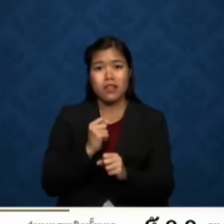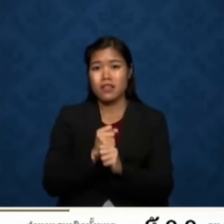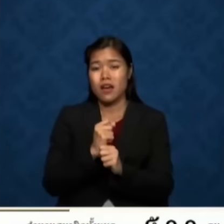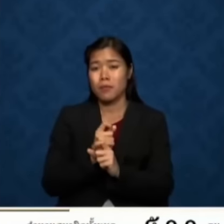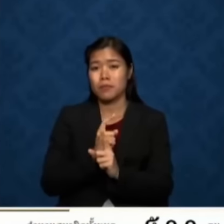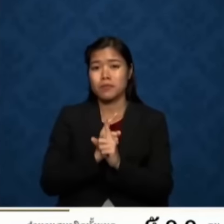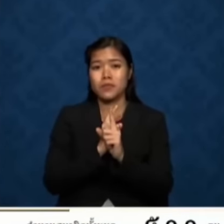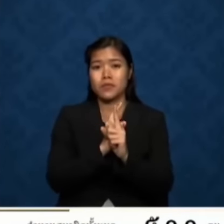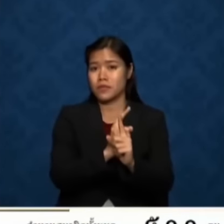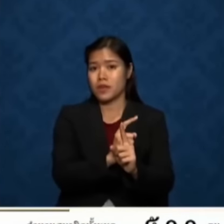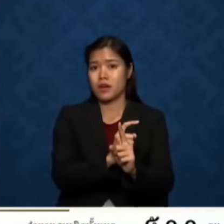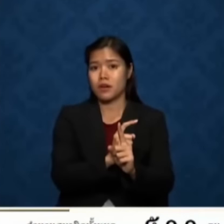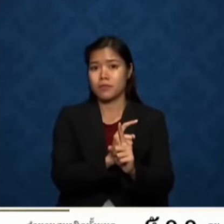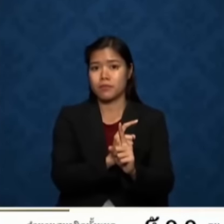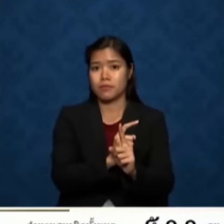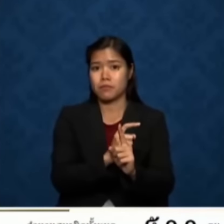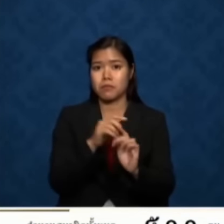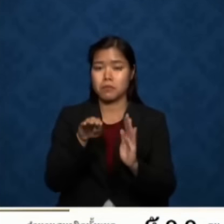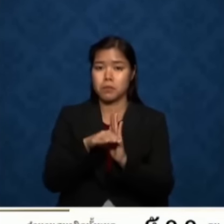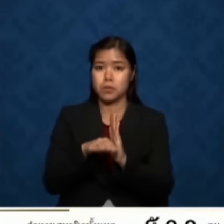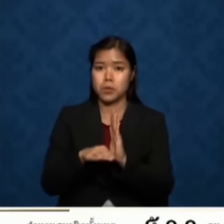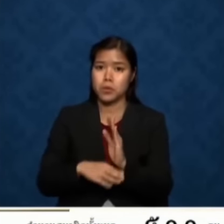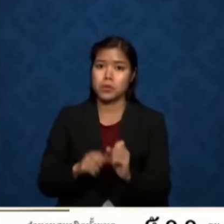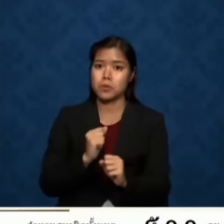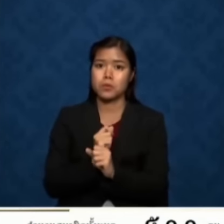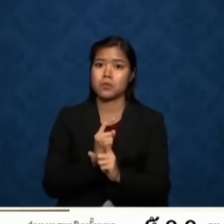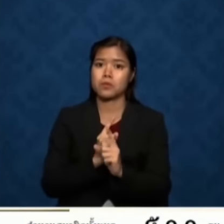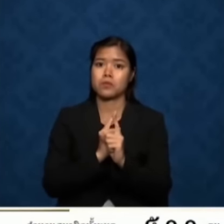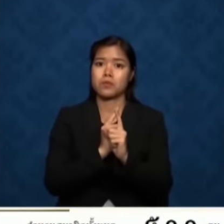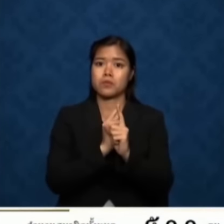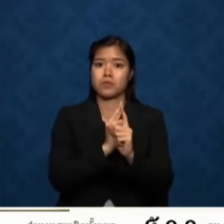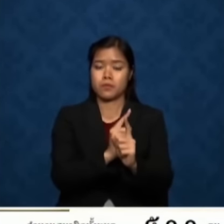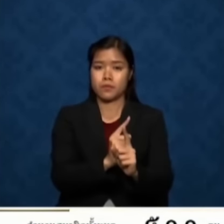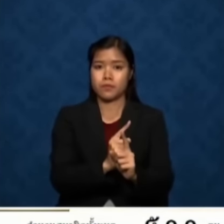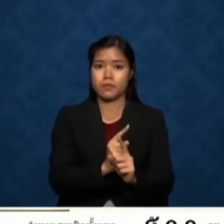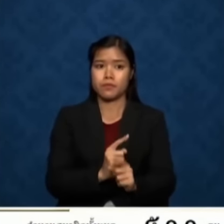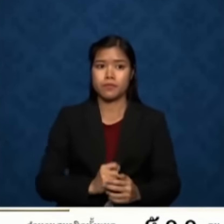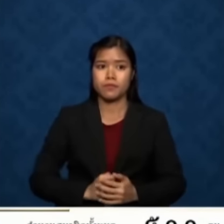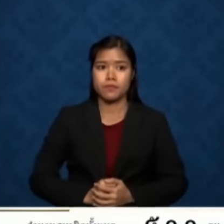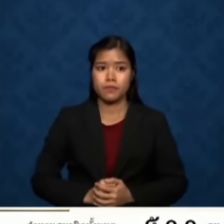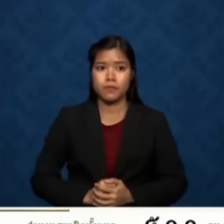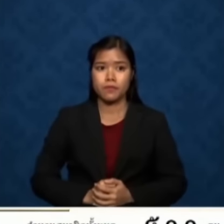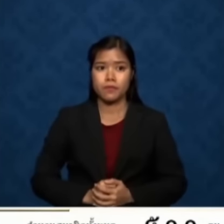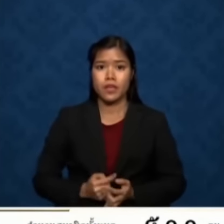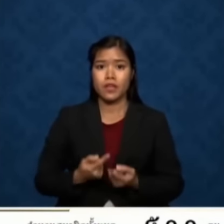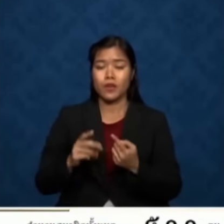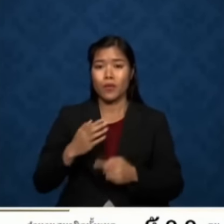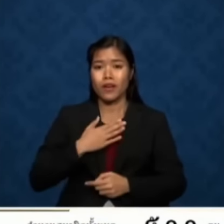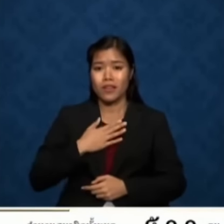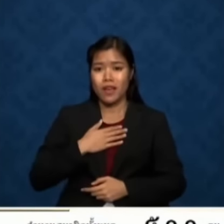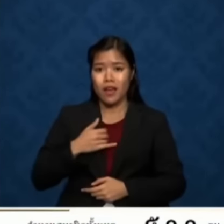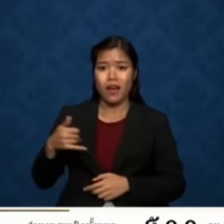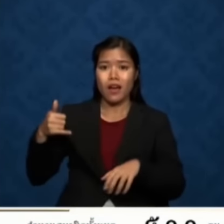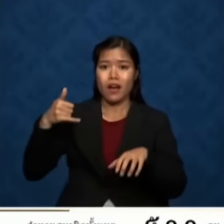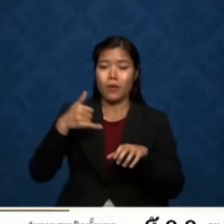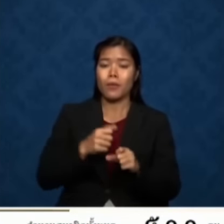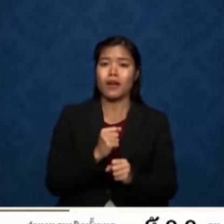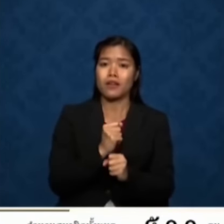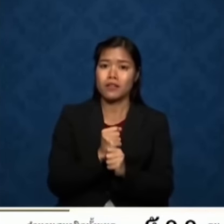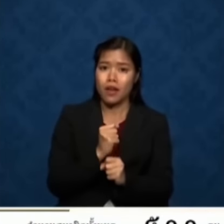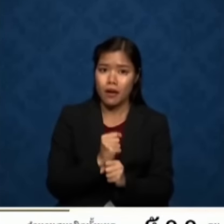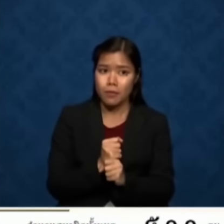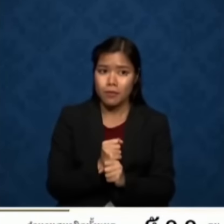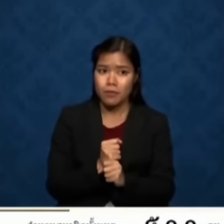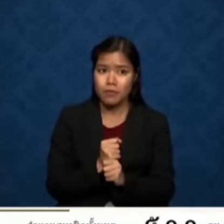รมแต่พอผมเข้ามาท่านเชื่อว่าผมไม่ปฏิบัติตามหลักนิติธรรมผมก็เ